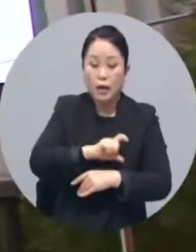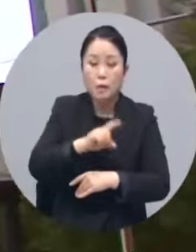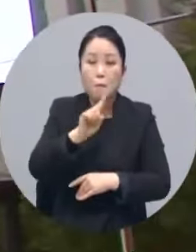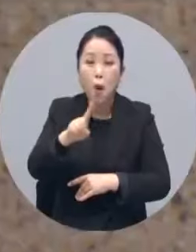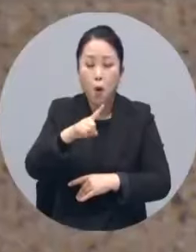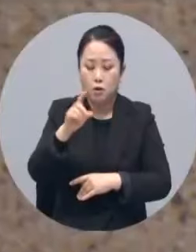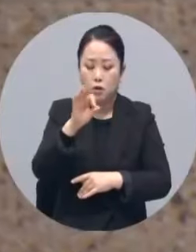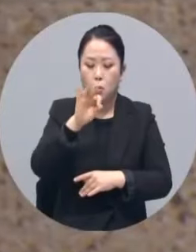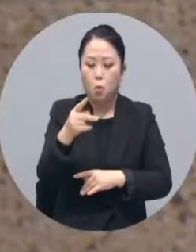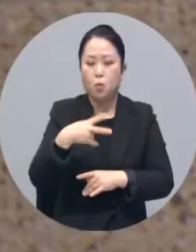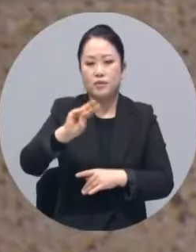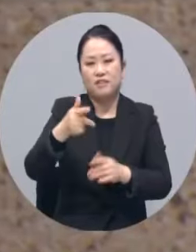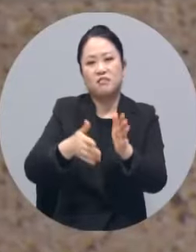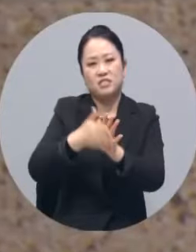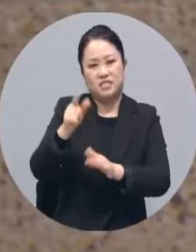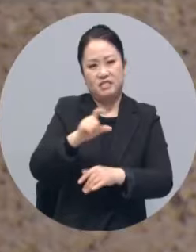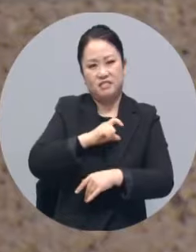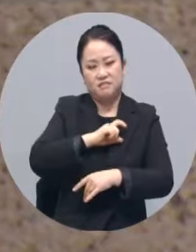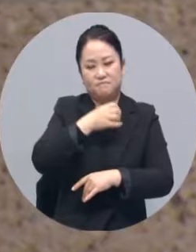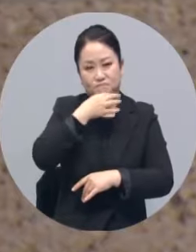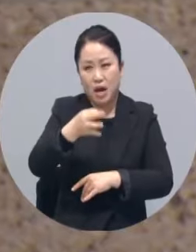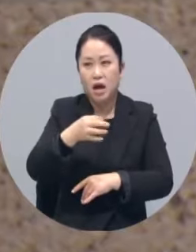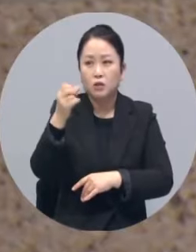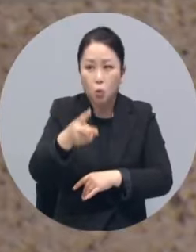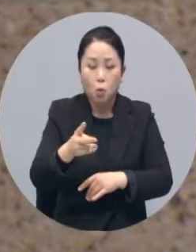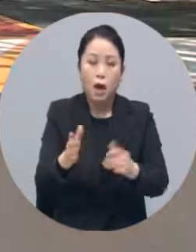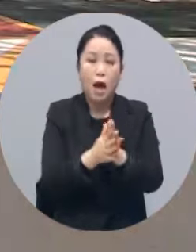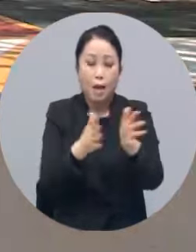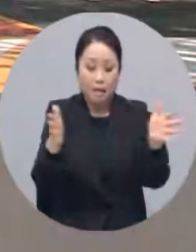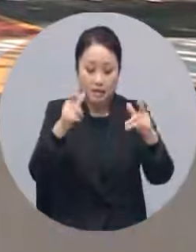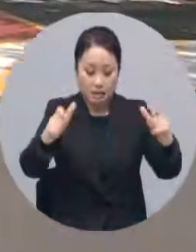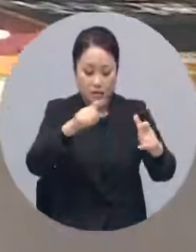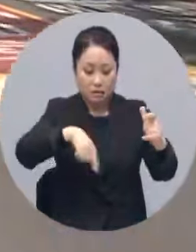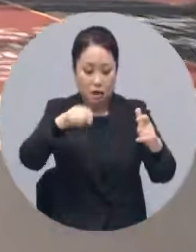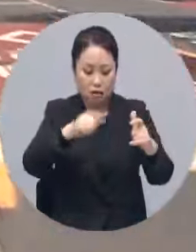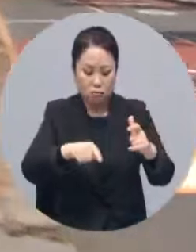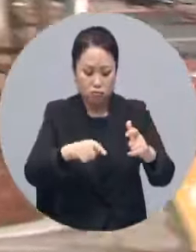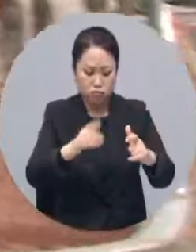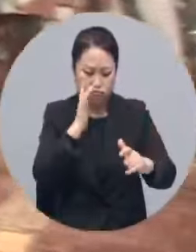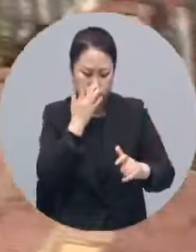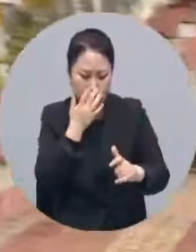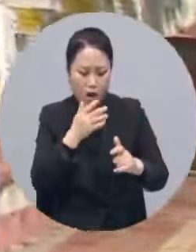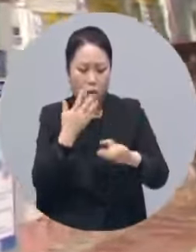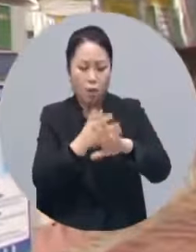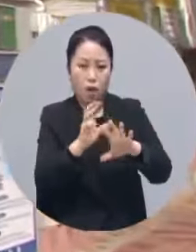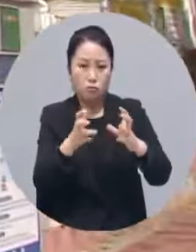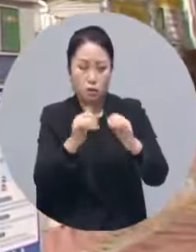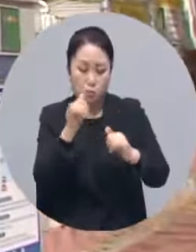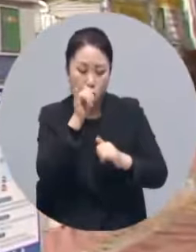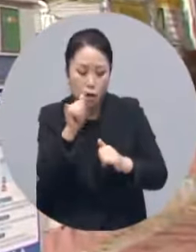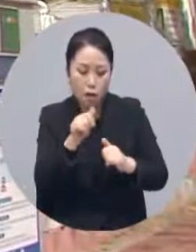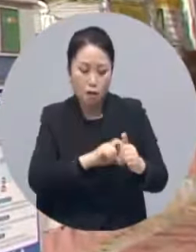아파트 단지에는 의도를 알 수 없는 외국 위인들의 이름이 붙었고 학교마저 지역명을 딴 영어가